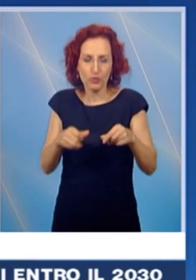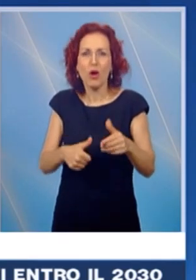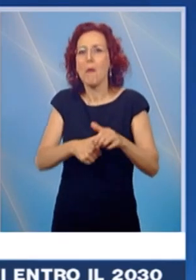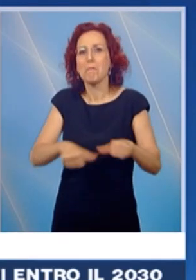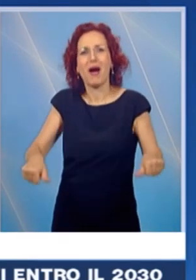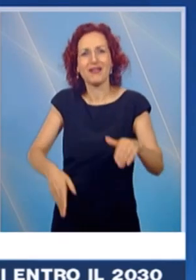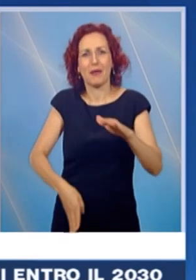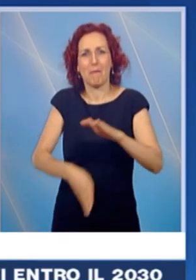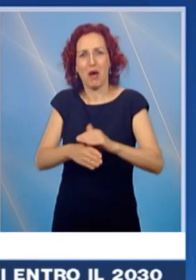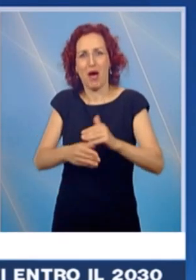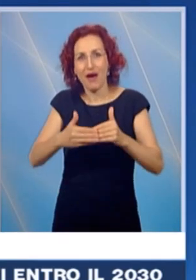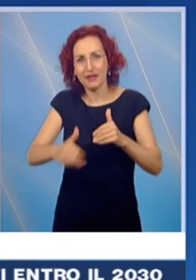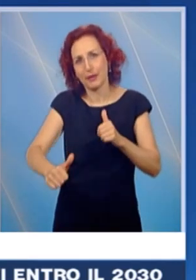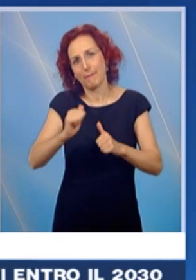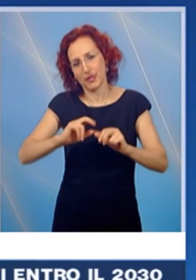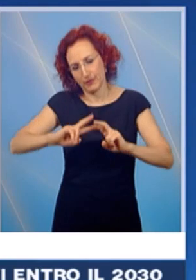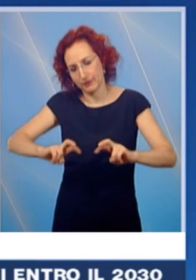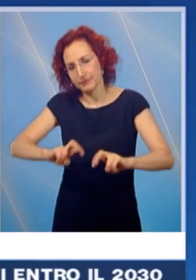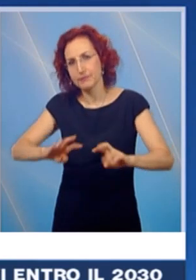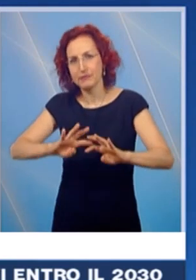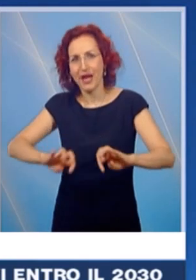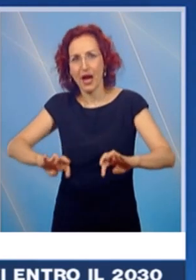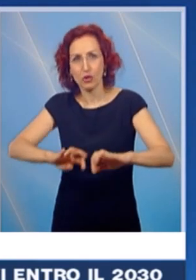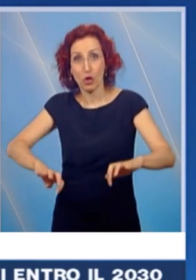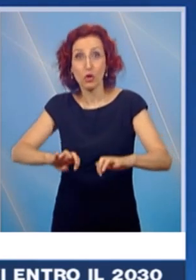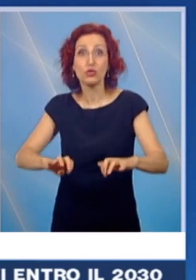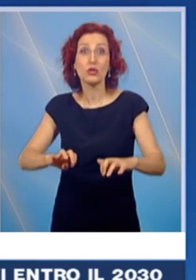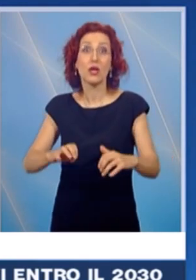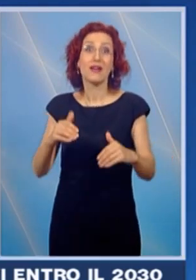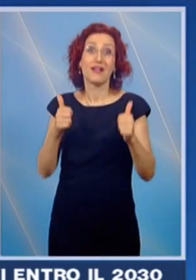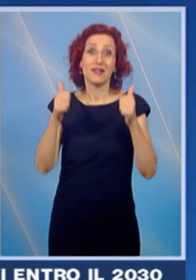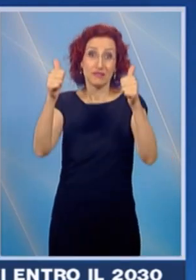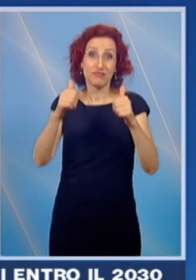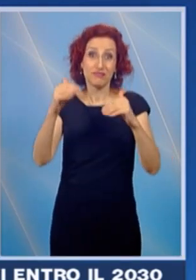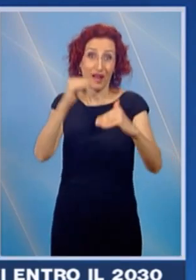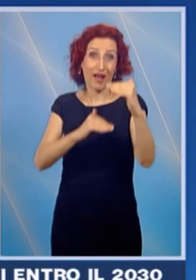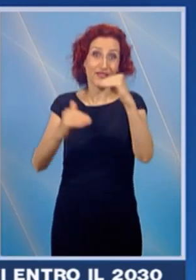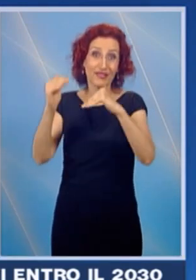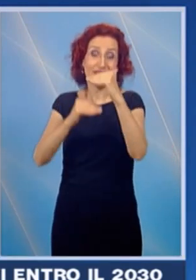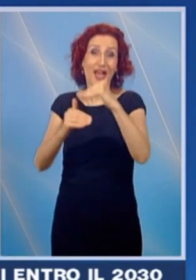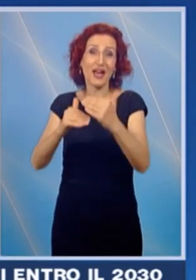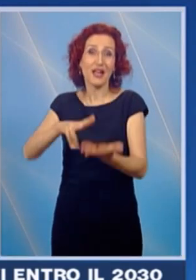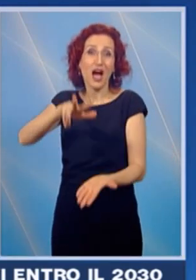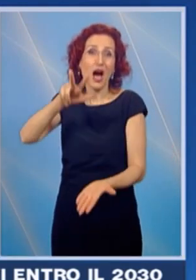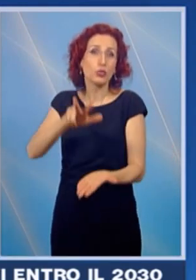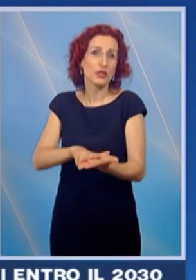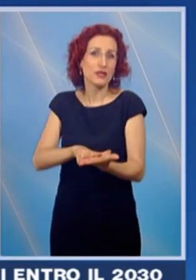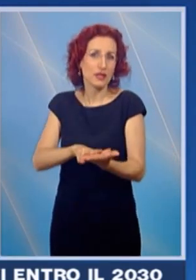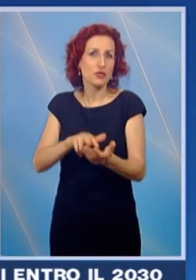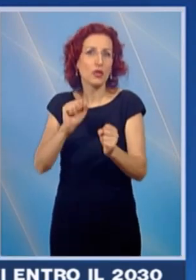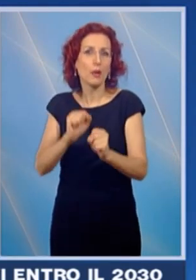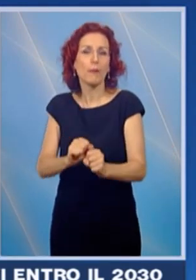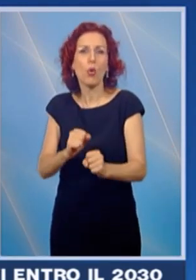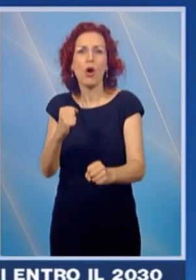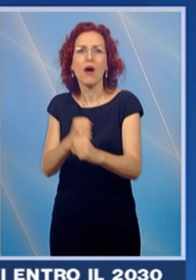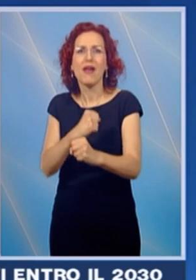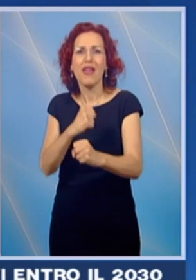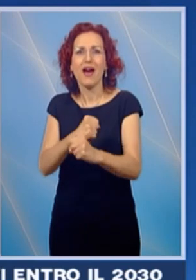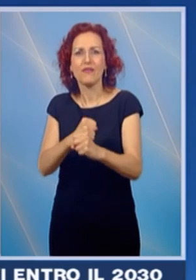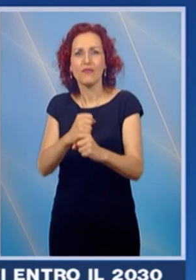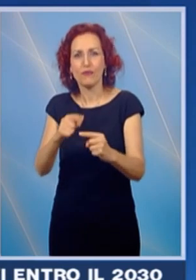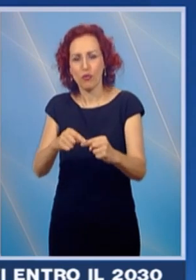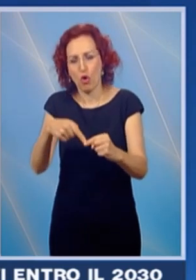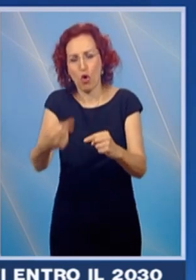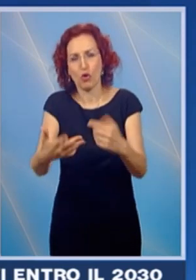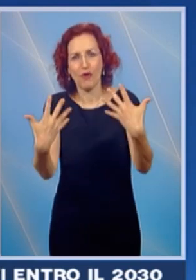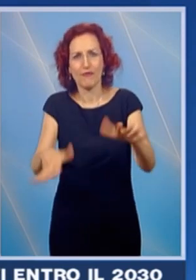Prevedere l'avvio delle attività di cantiere post autorizzazione, che il titolo di concessione possa essere dato ex post anche dopo la realizzazione dei lavori a fronte